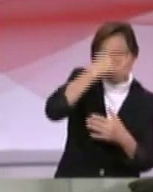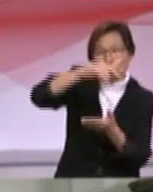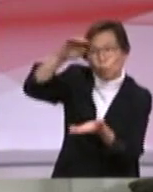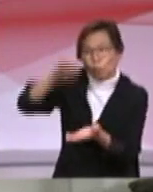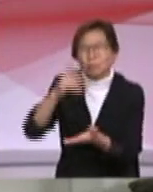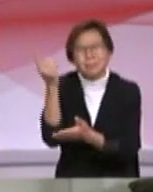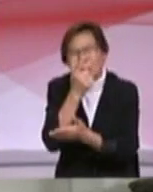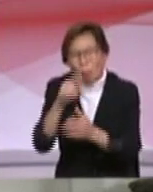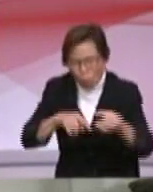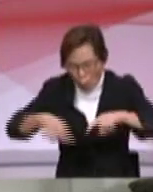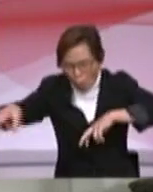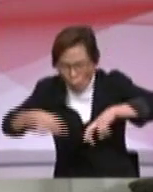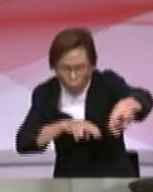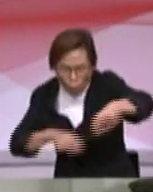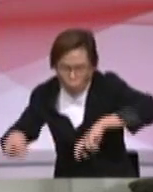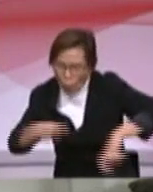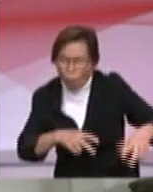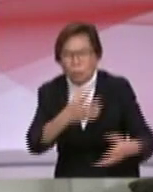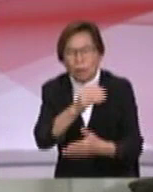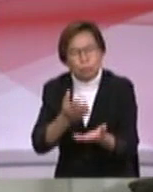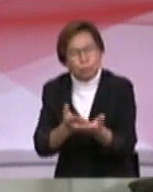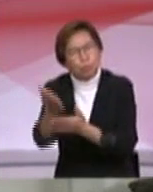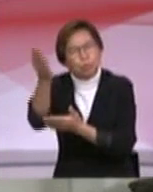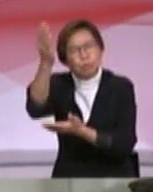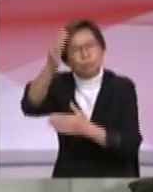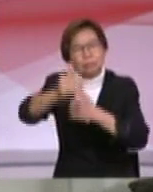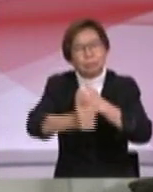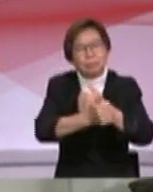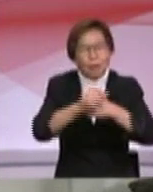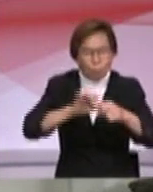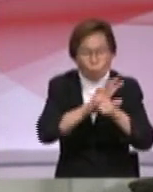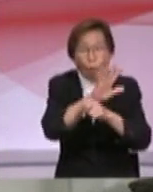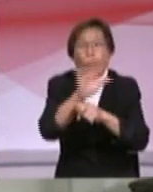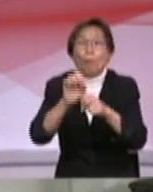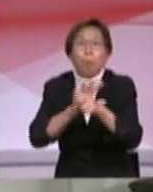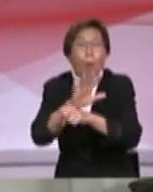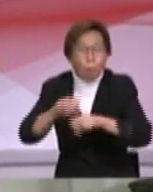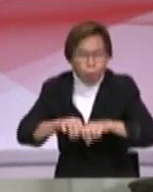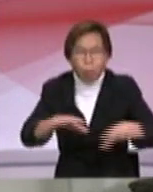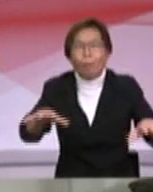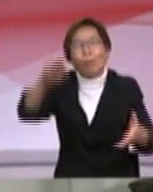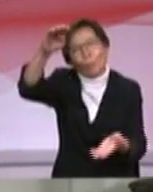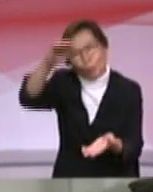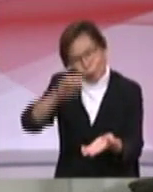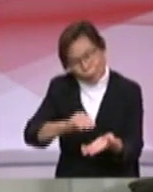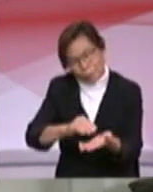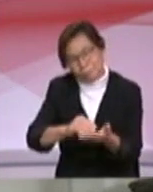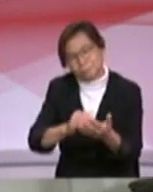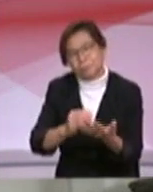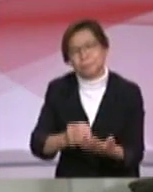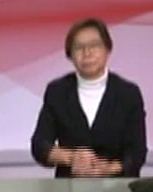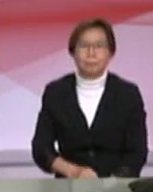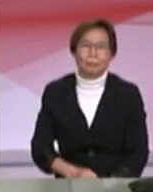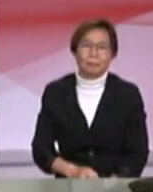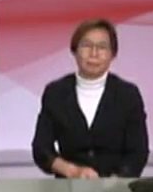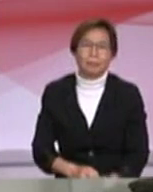mengurangkan pergerakan sekaligus mengurangkan risiko jangkitan COVID-19. InsyaAllah,